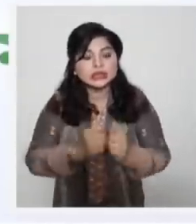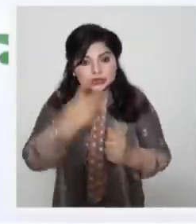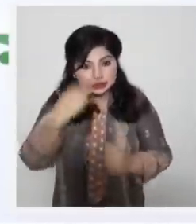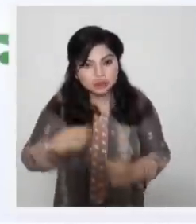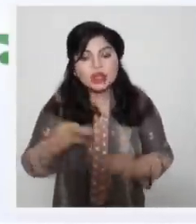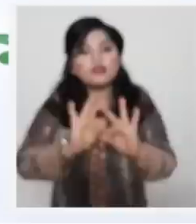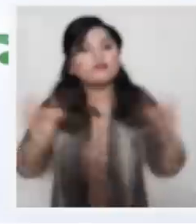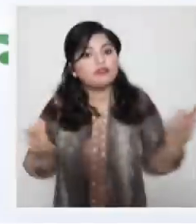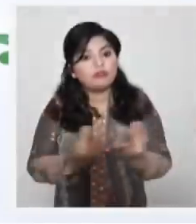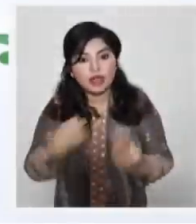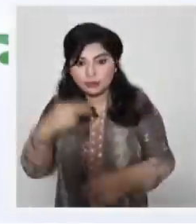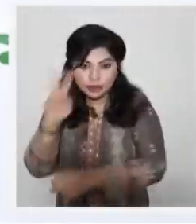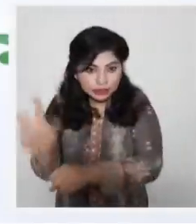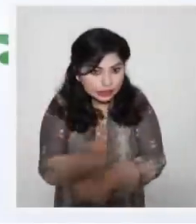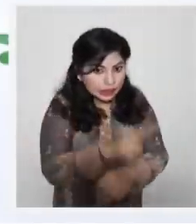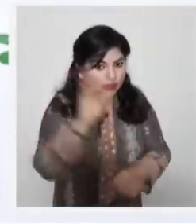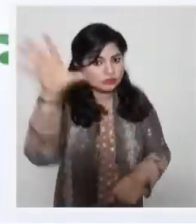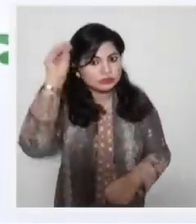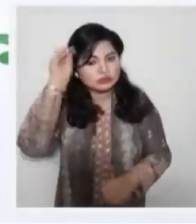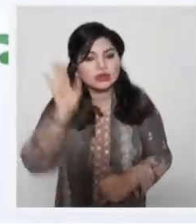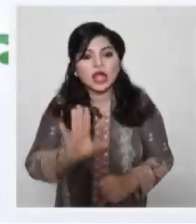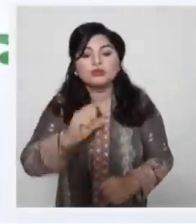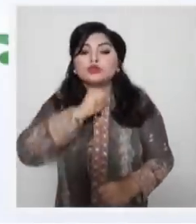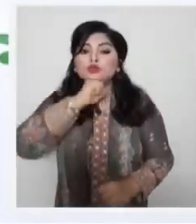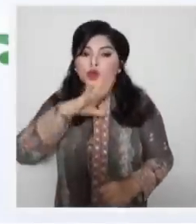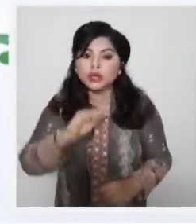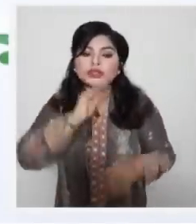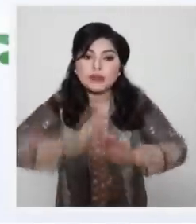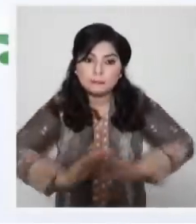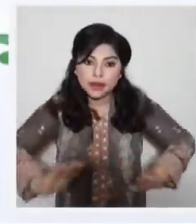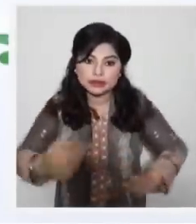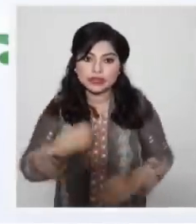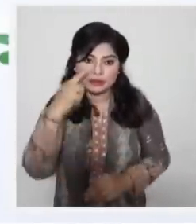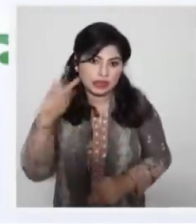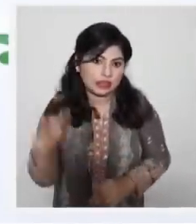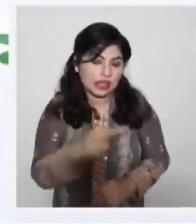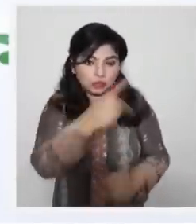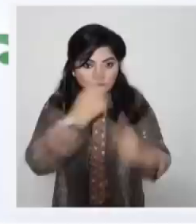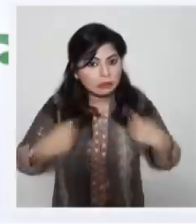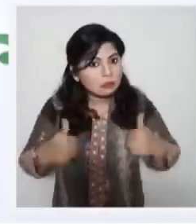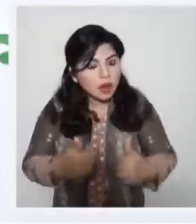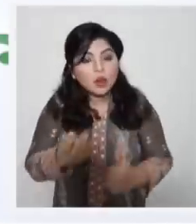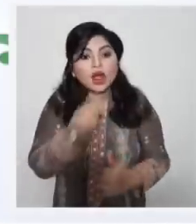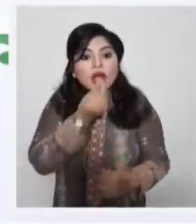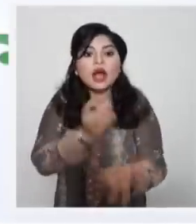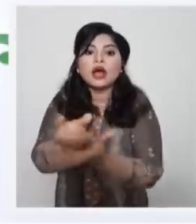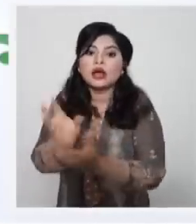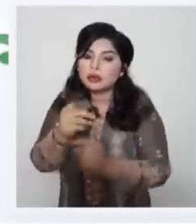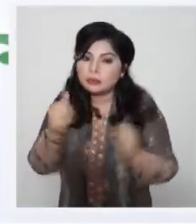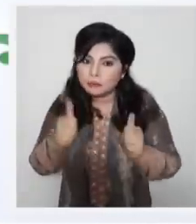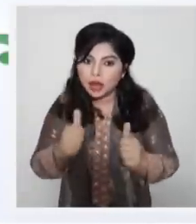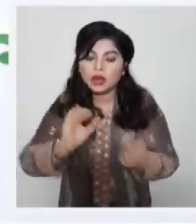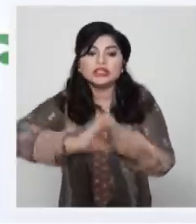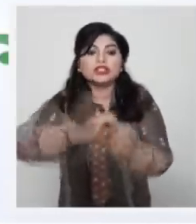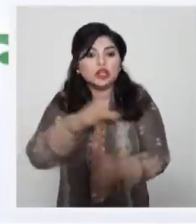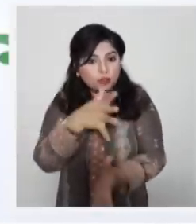রাখি প্রত্যেকেই এবং নিজের প্রতি যেমন খেয়াল রাখবো পরিবারের অন্য সকল সদস্য শিশু থেকে বয়স্ক সবার